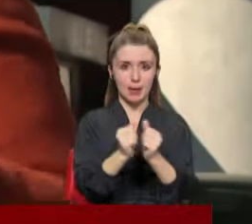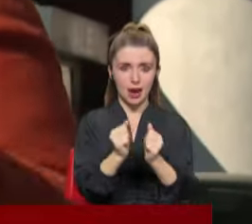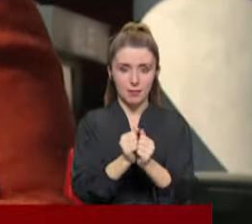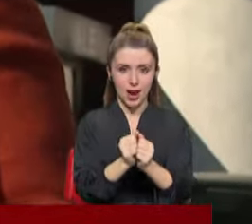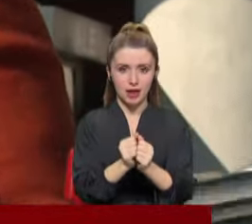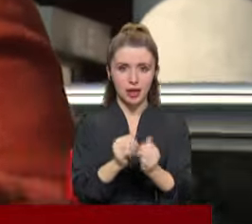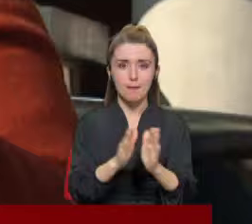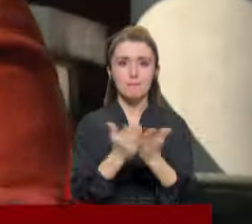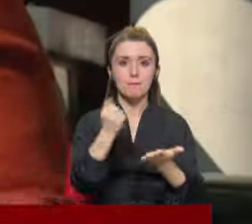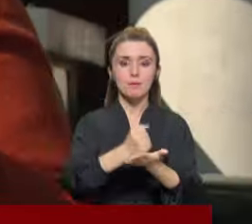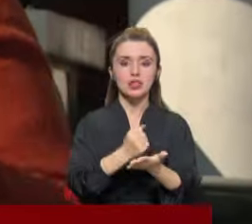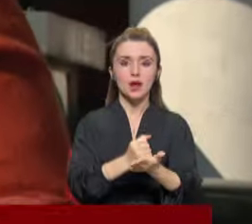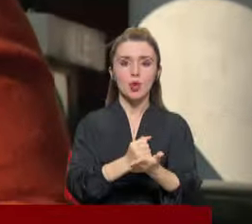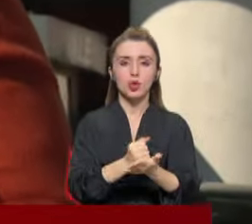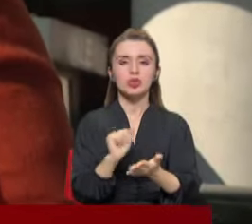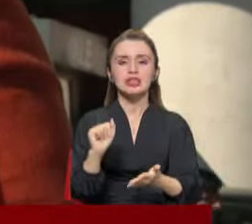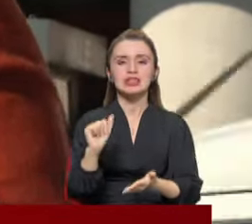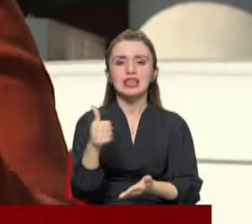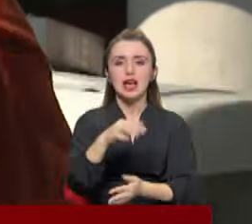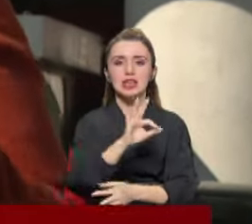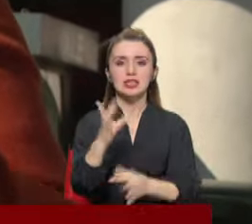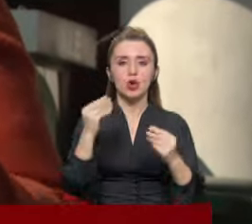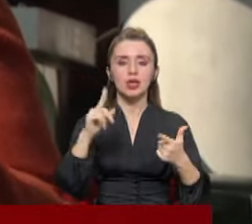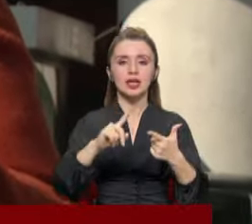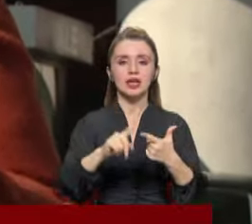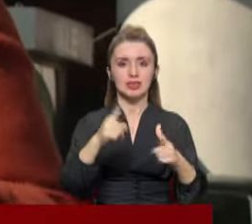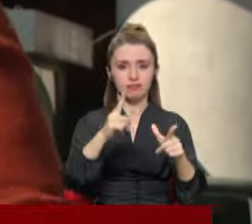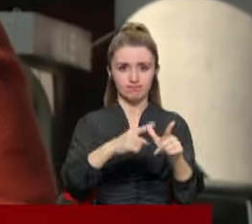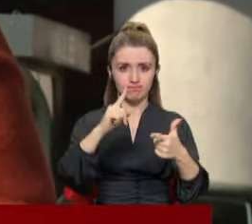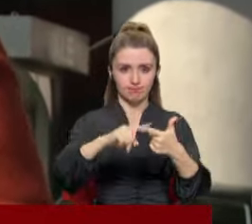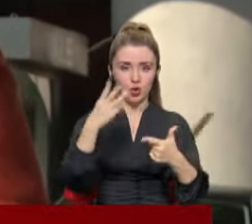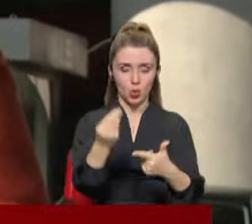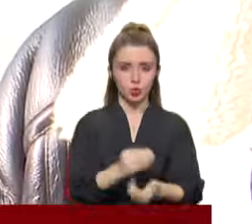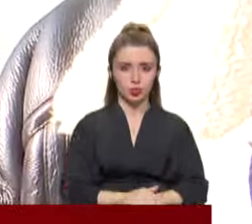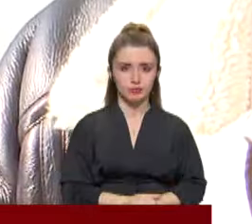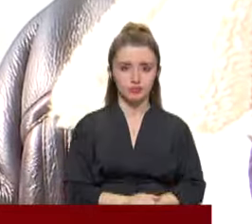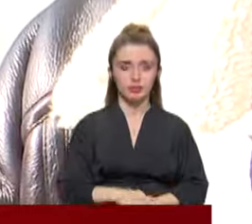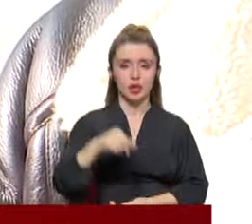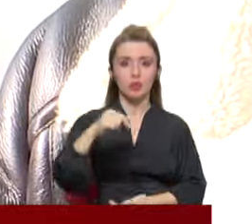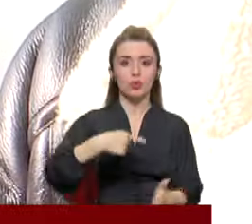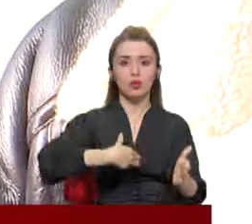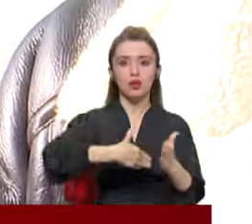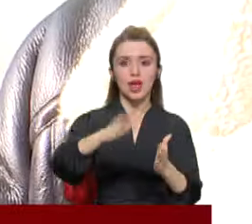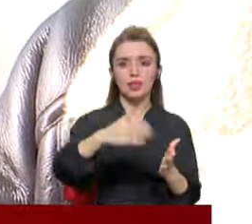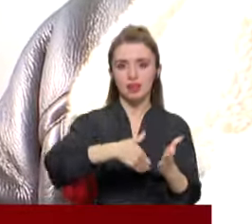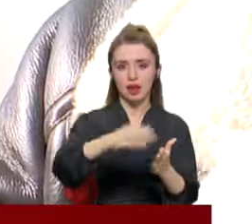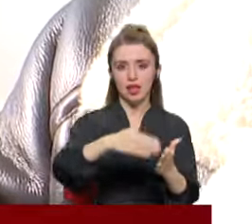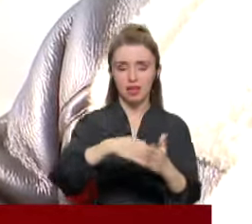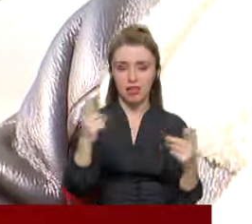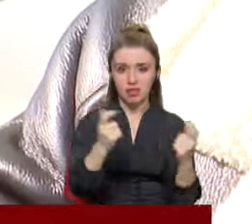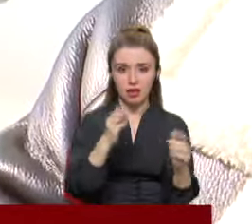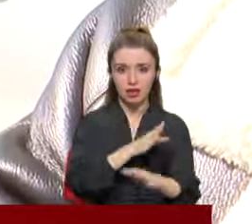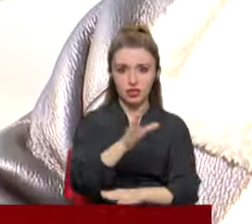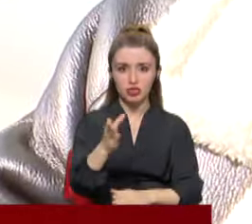birlikte pasaportta en çok değer kaybeden iki ülkeden biri oldu. Bu red alma nereye kadar böyle gidecek?